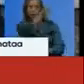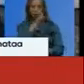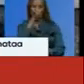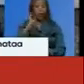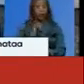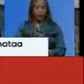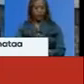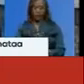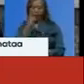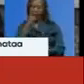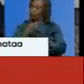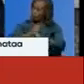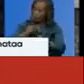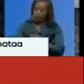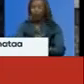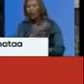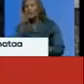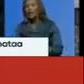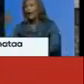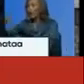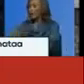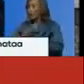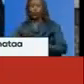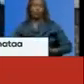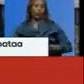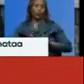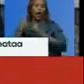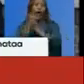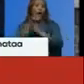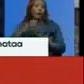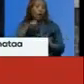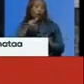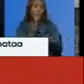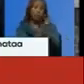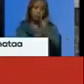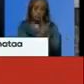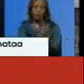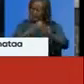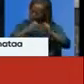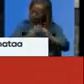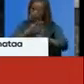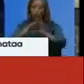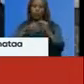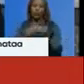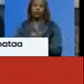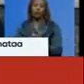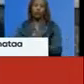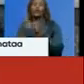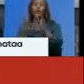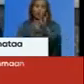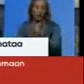ኢትዮጵያችን አንዱ ሰርቶ ሌላው ቀምቶ የሚኖርባት አገር እንዳትሆን ለመጠበቅ የምንችለውን ሁሉ